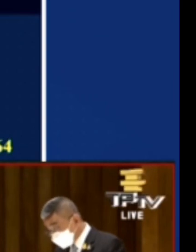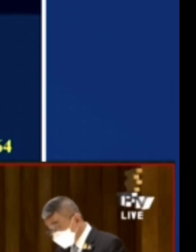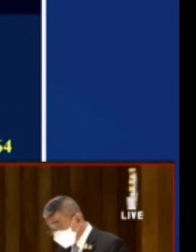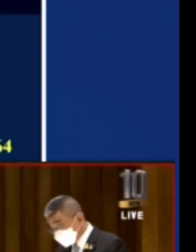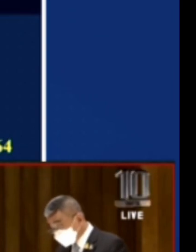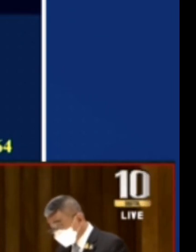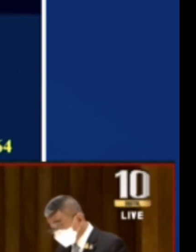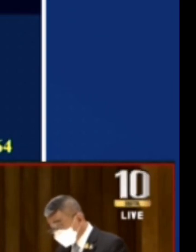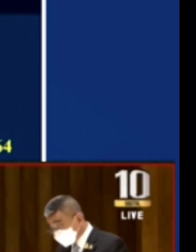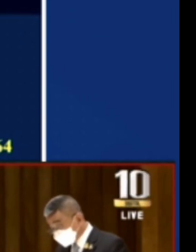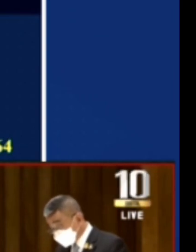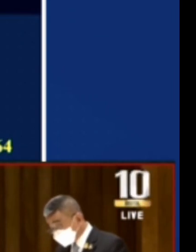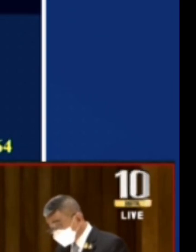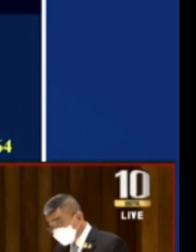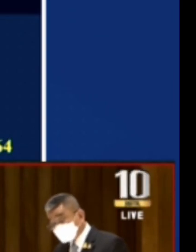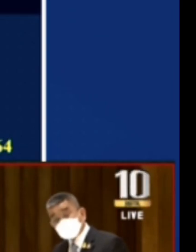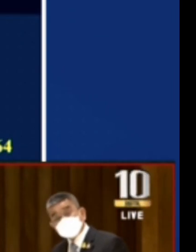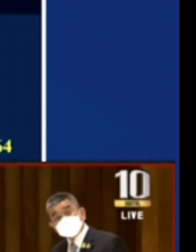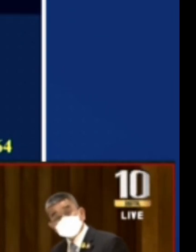คือปีนี้ได้รับการจัดสรร